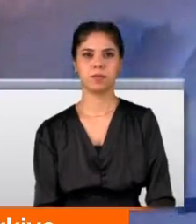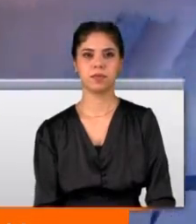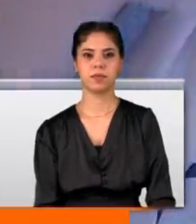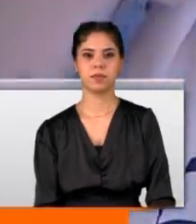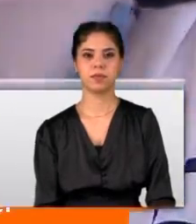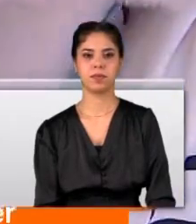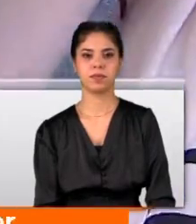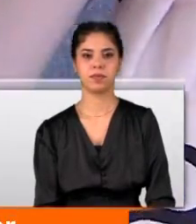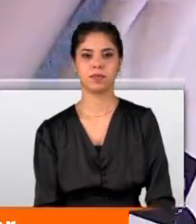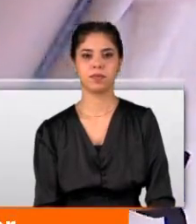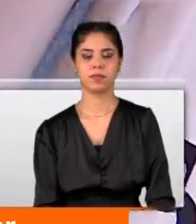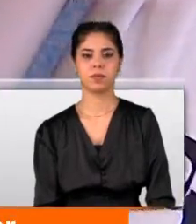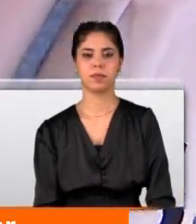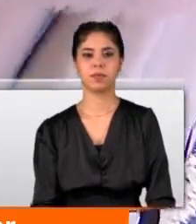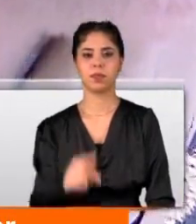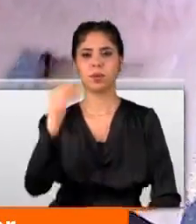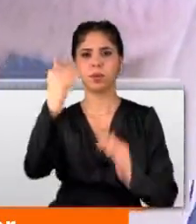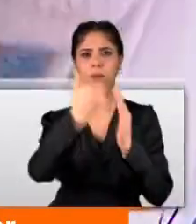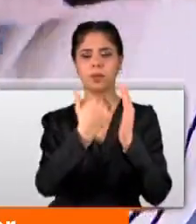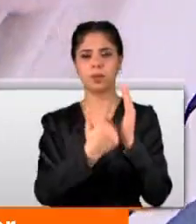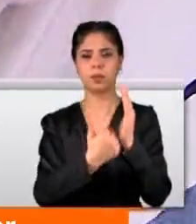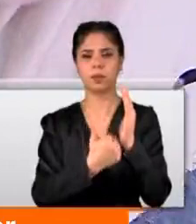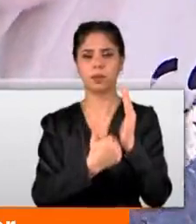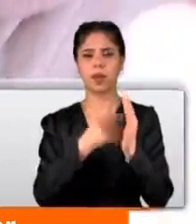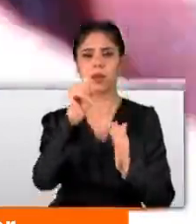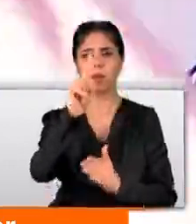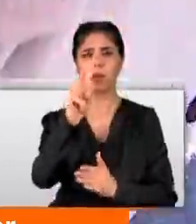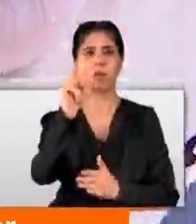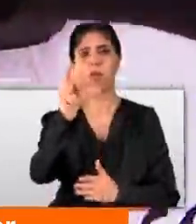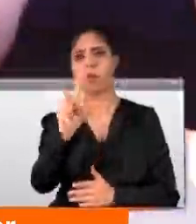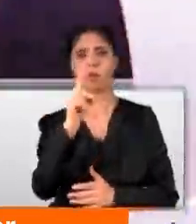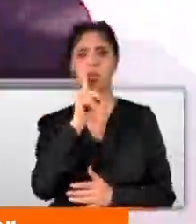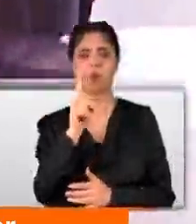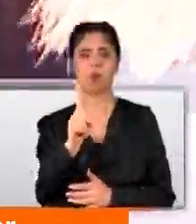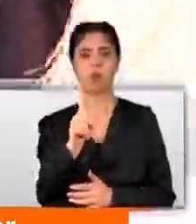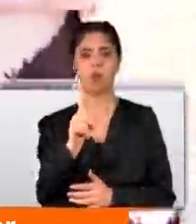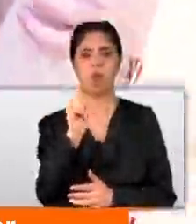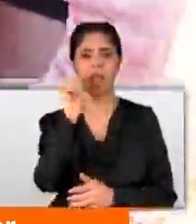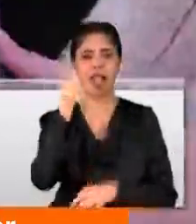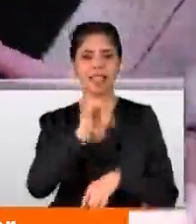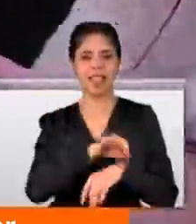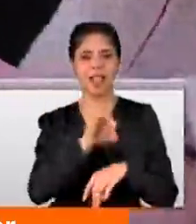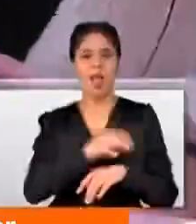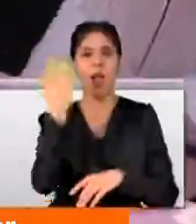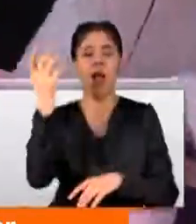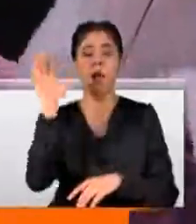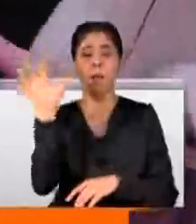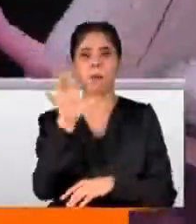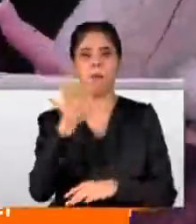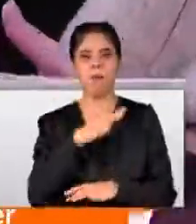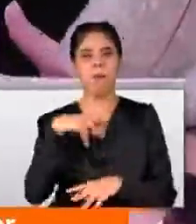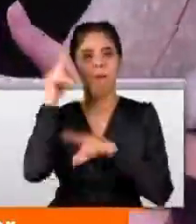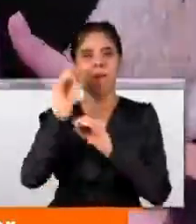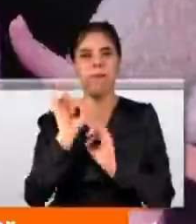ve 8 9 10 11 12 Ben artık saymaya devam edemiyorum Evet Çünkü sürekli uyuyorum